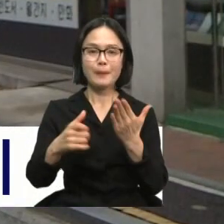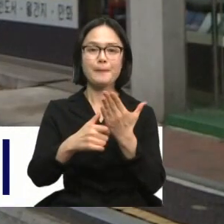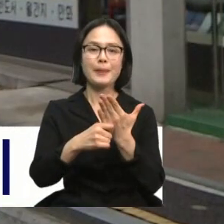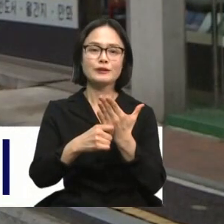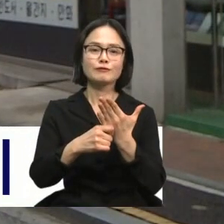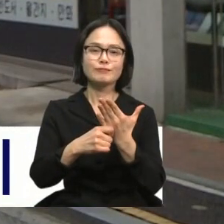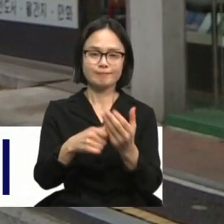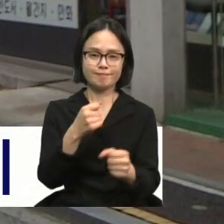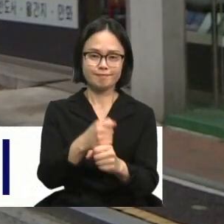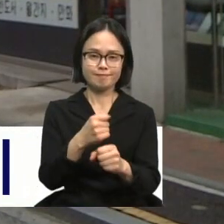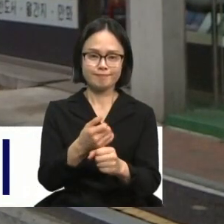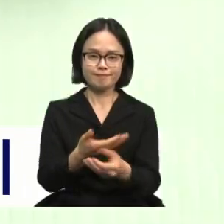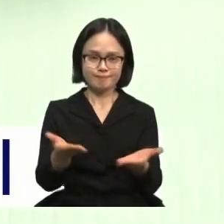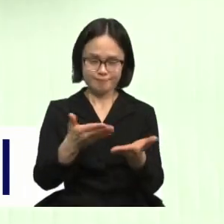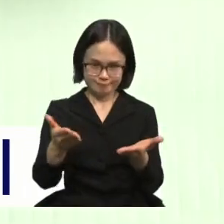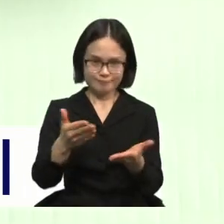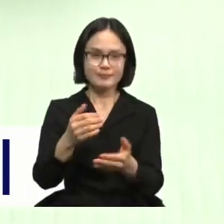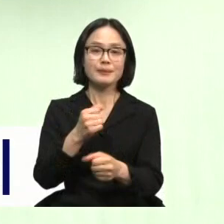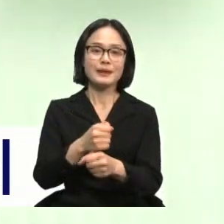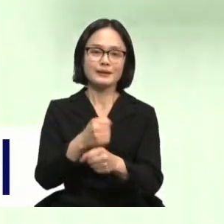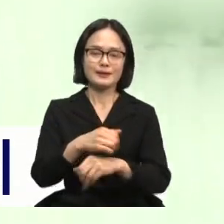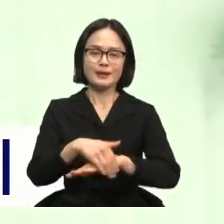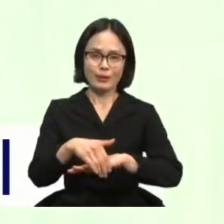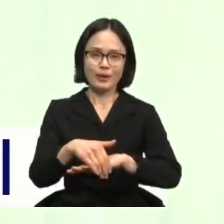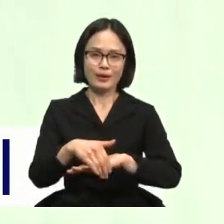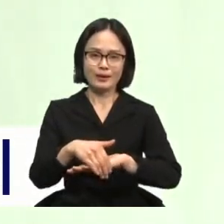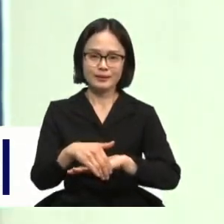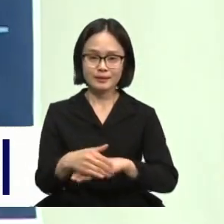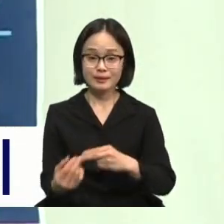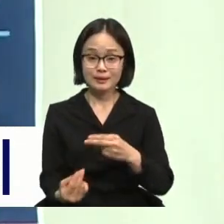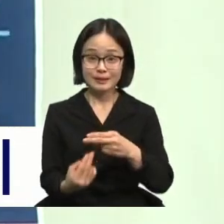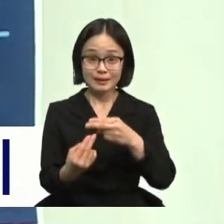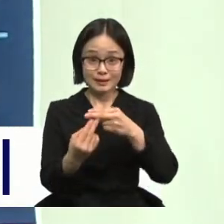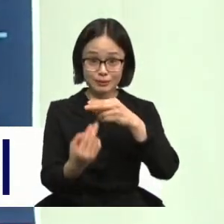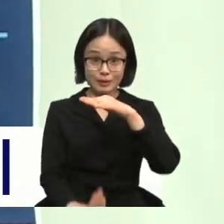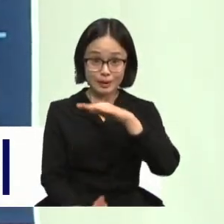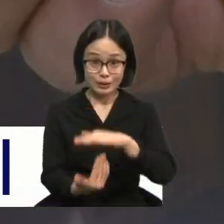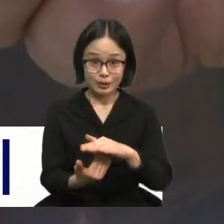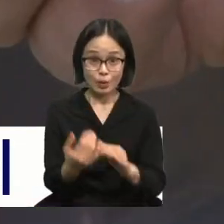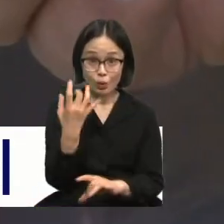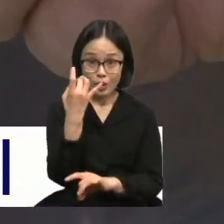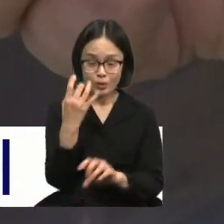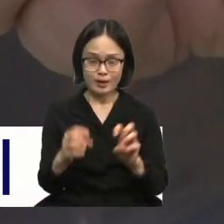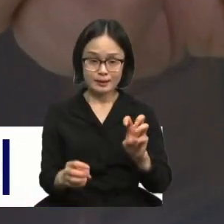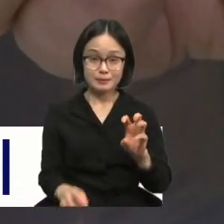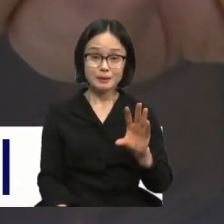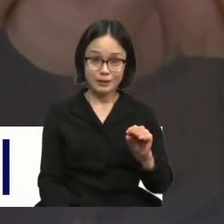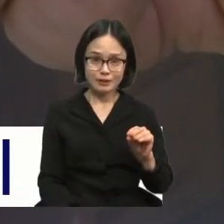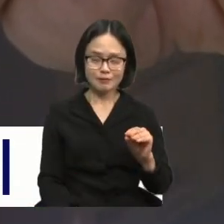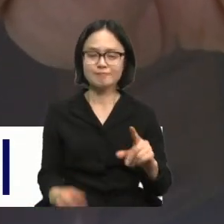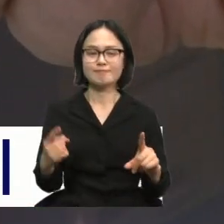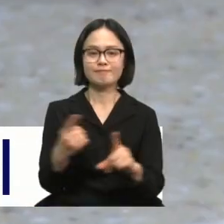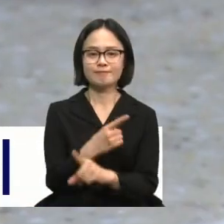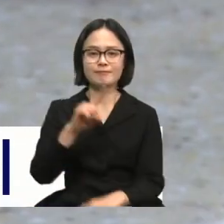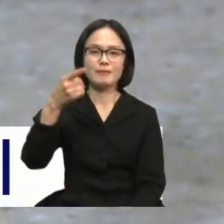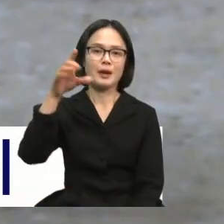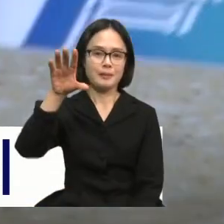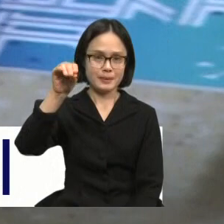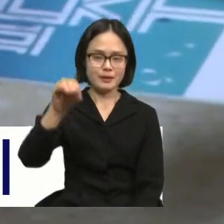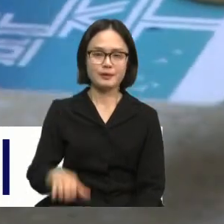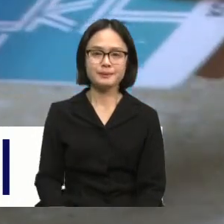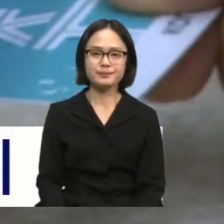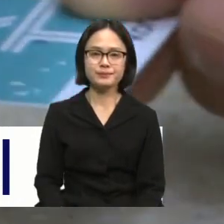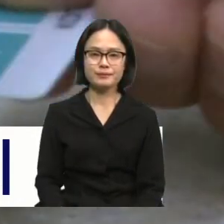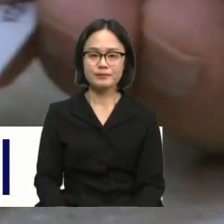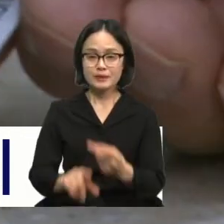밝혔습니다시는 2월부터 파주페이 인센티브 충전 한도액을 기존 30만 원에서 최대 100만 원까지 올리고 올해